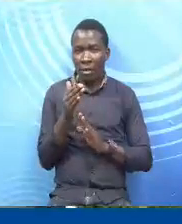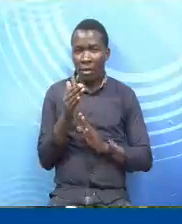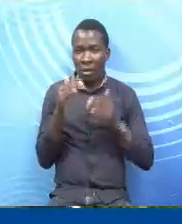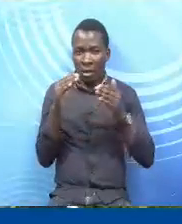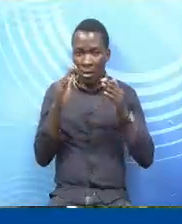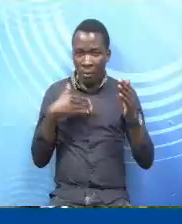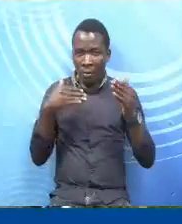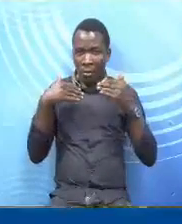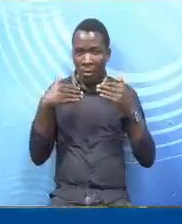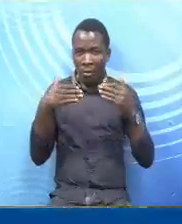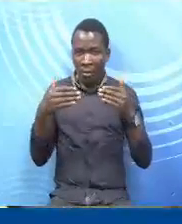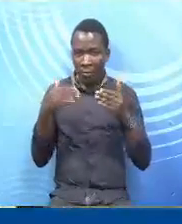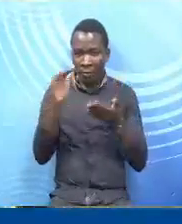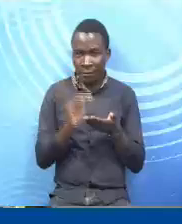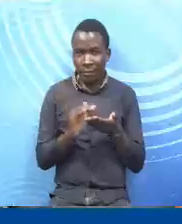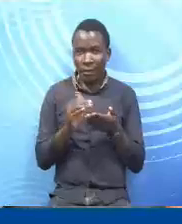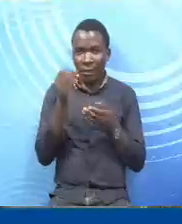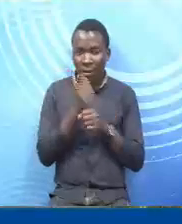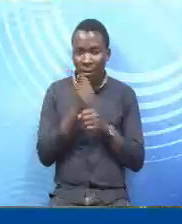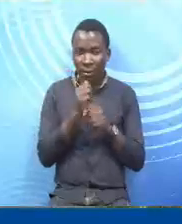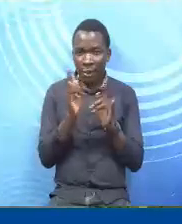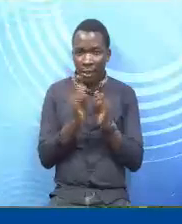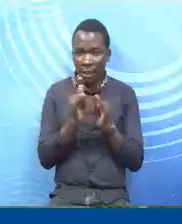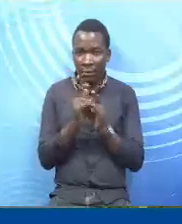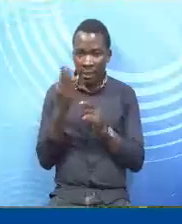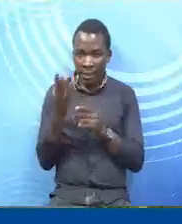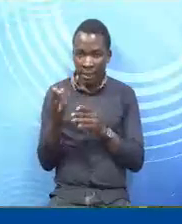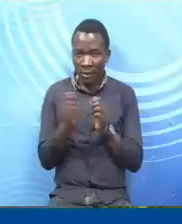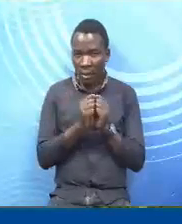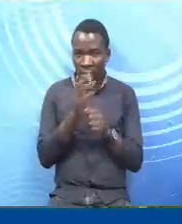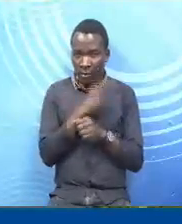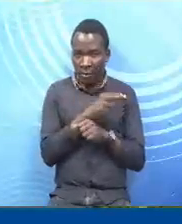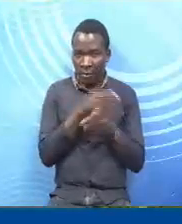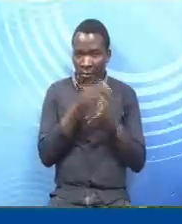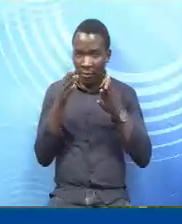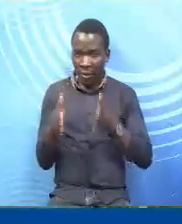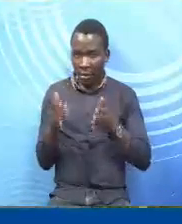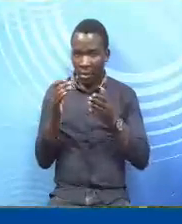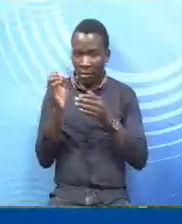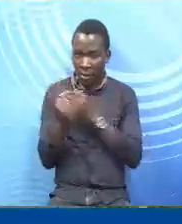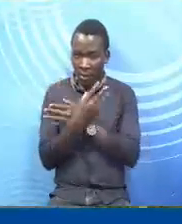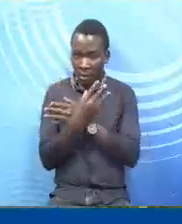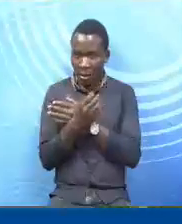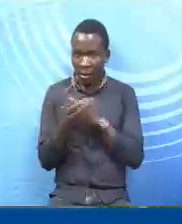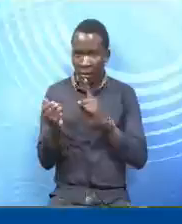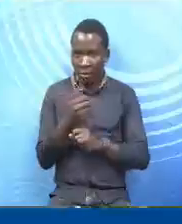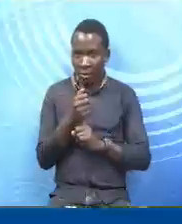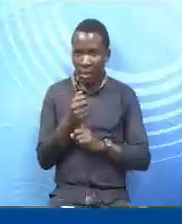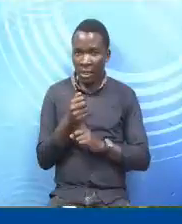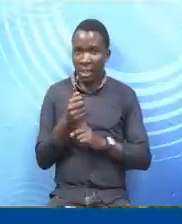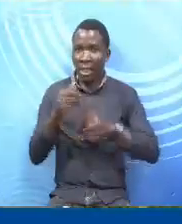n'abaganga rero inshuro zigera kuri 3 baratubwira batugira inama bati buriya habonetse kari agakoresha kwitwa